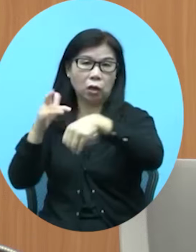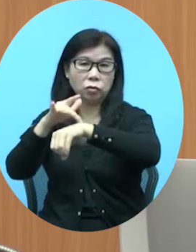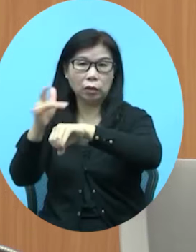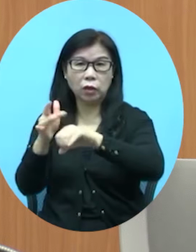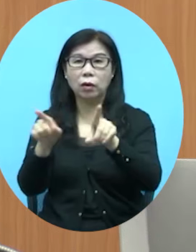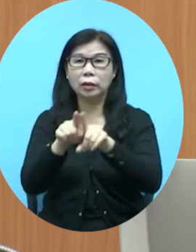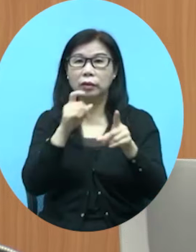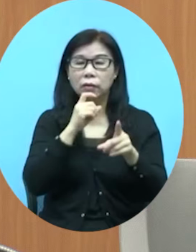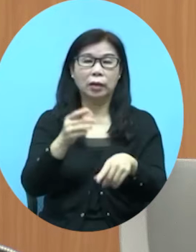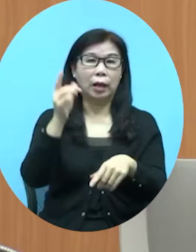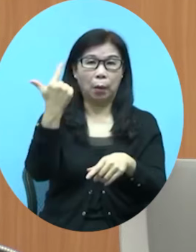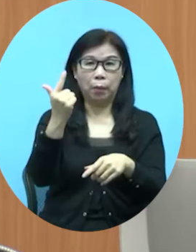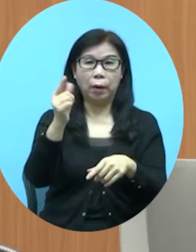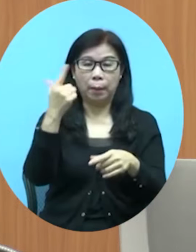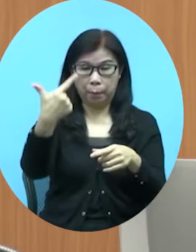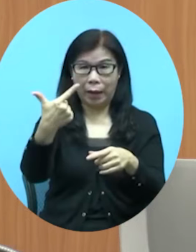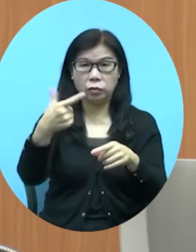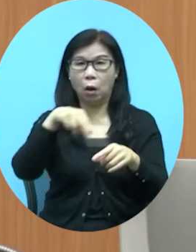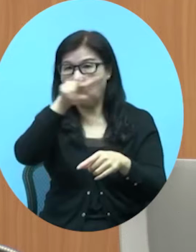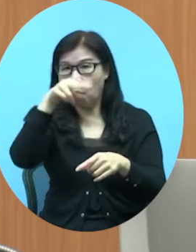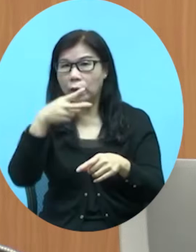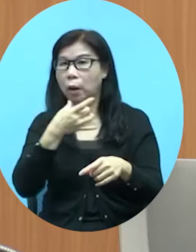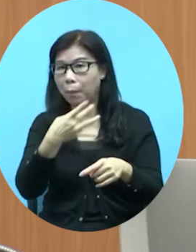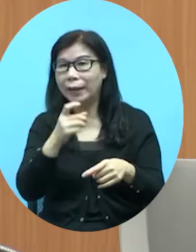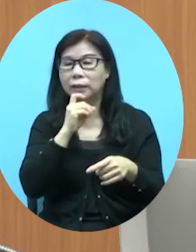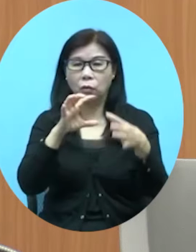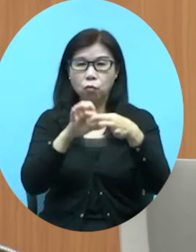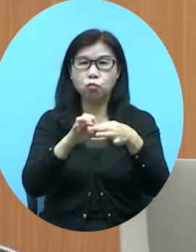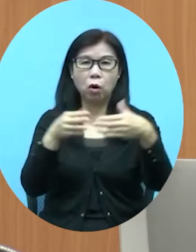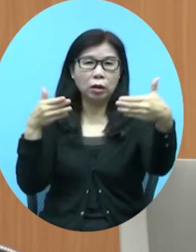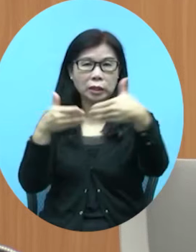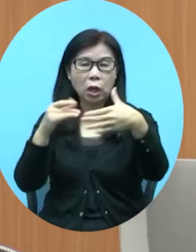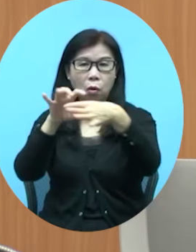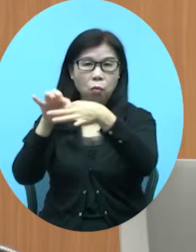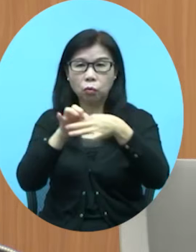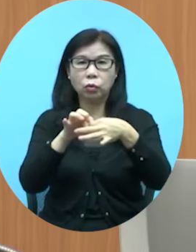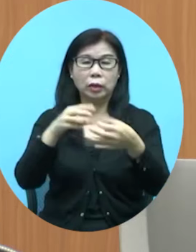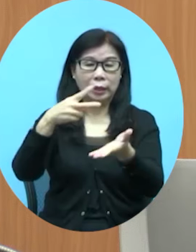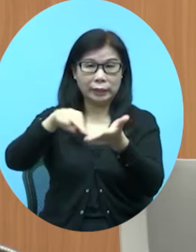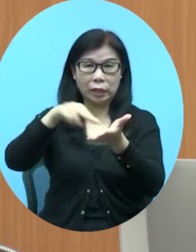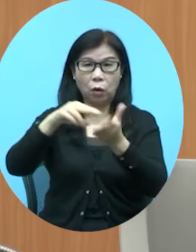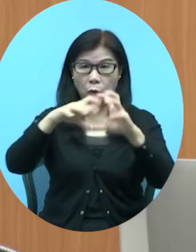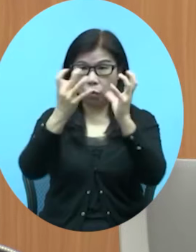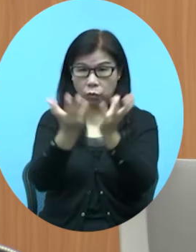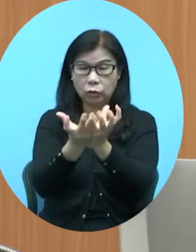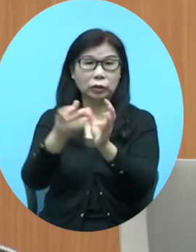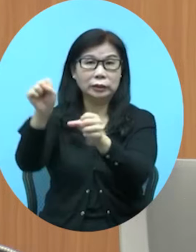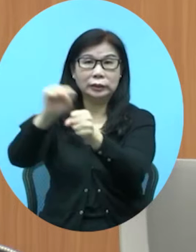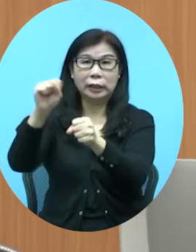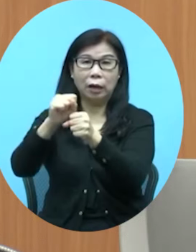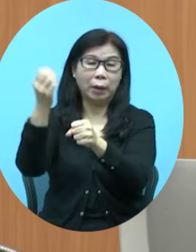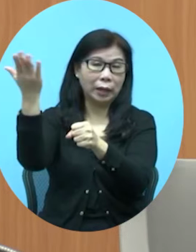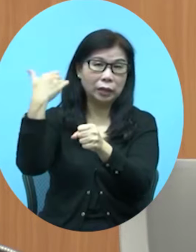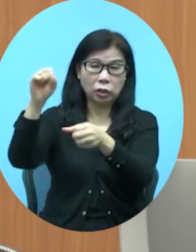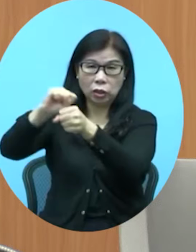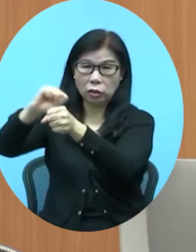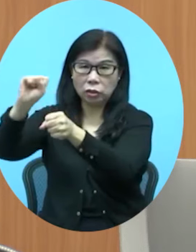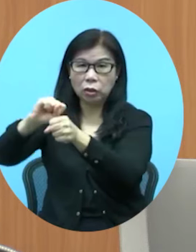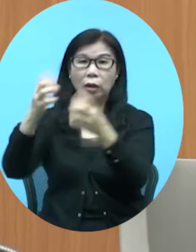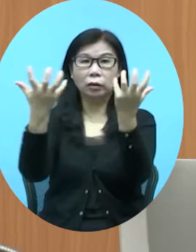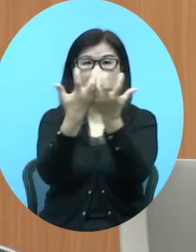另外也有8宗是暫時找不到源頭的個案現在的跳舞群組加上之前的個案再